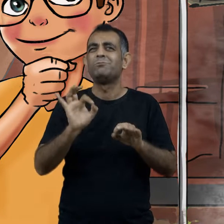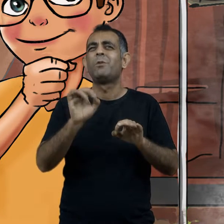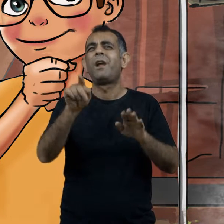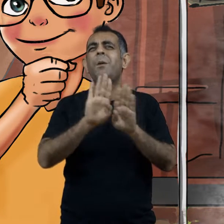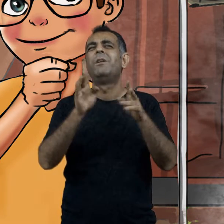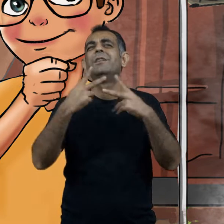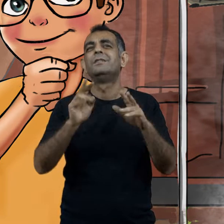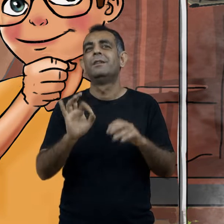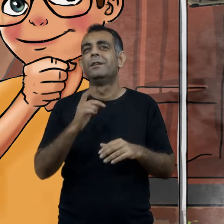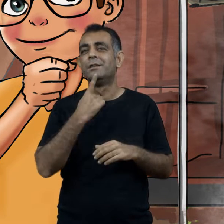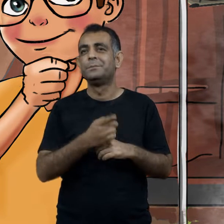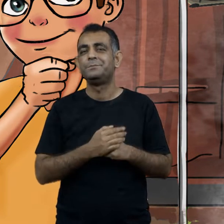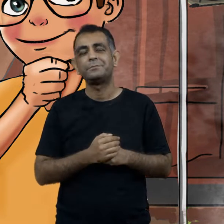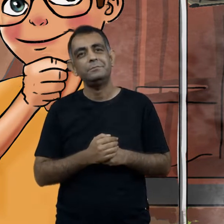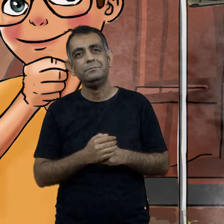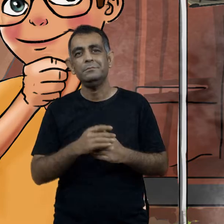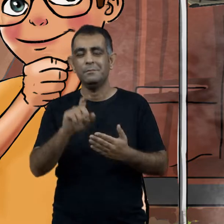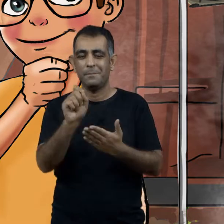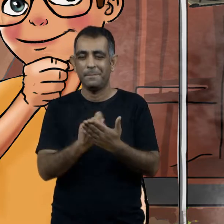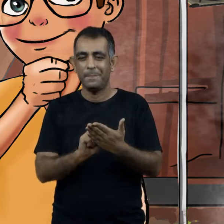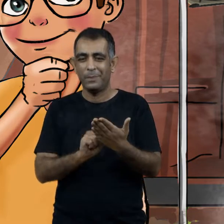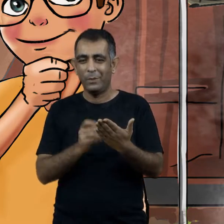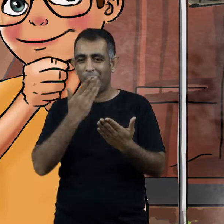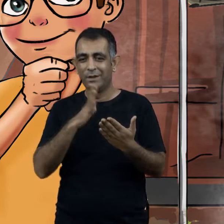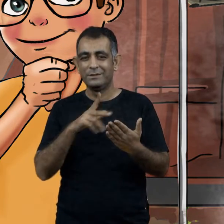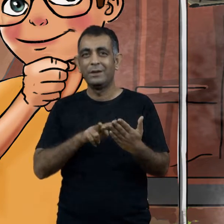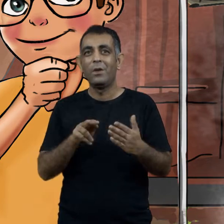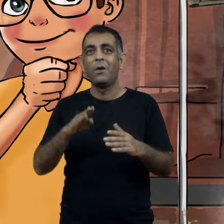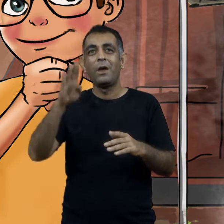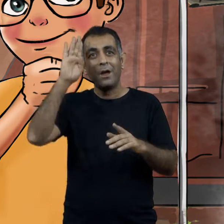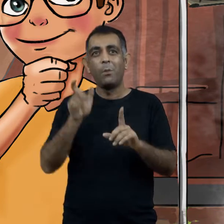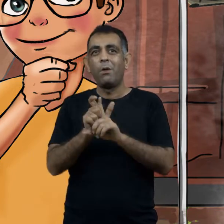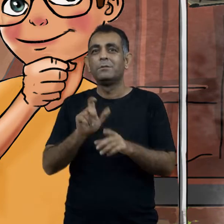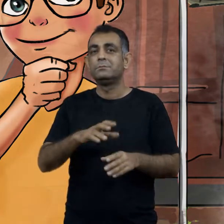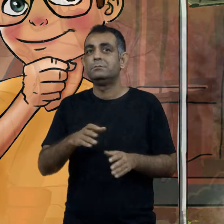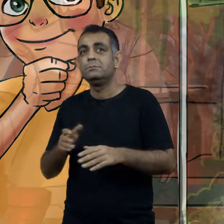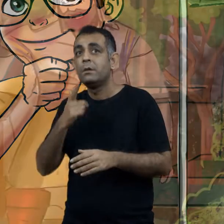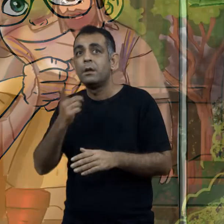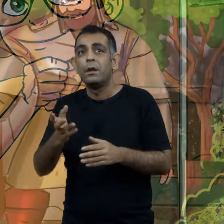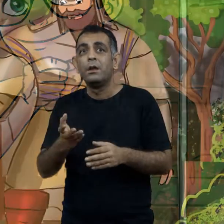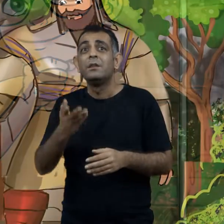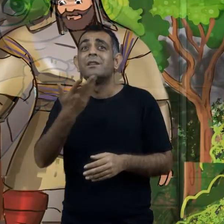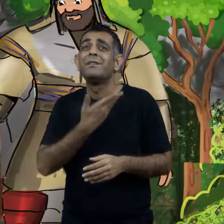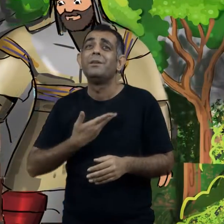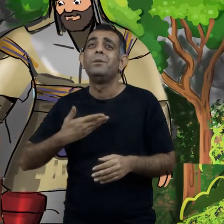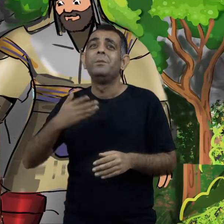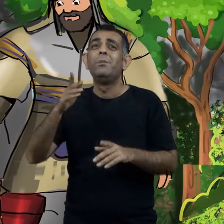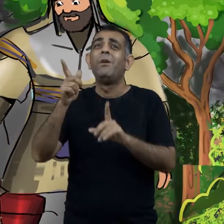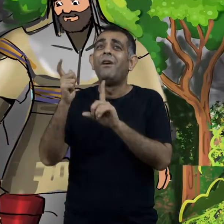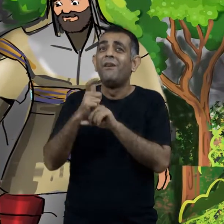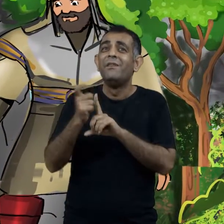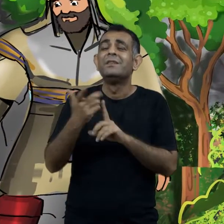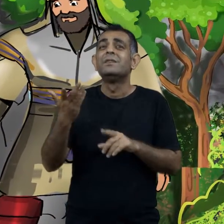söyleyin. Eminim kapıyı açacaktır. Yazıyı okuyan Şirin sevinçle muhafıza dönerek...